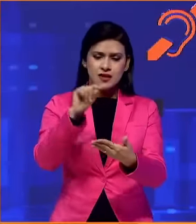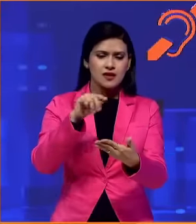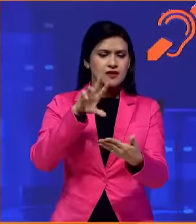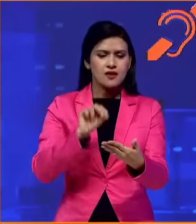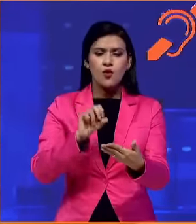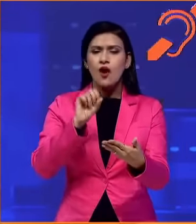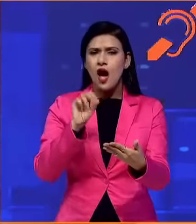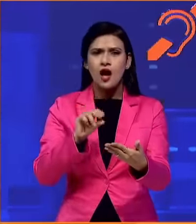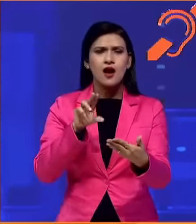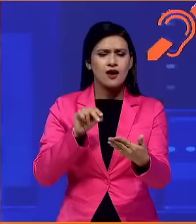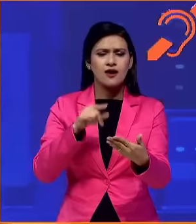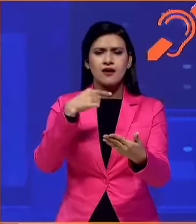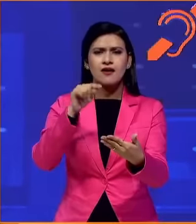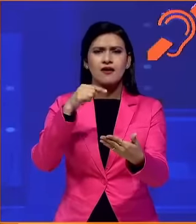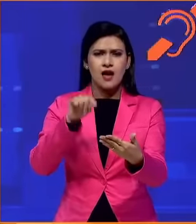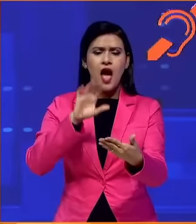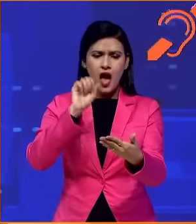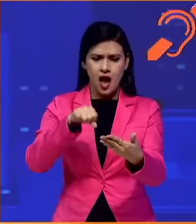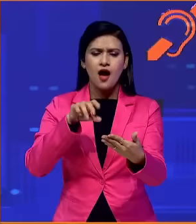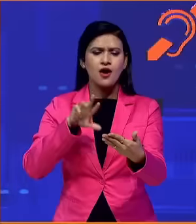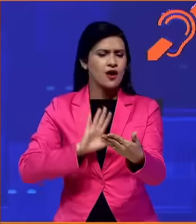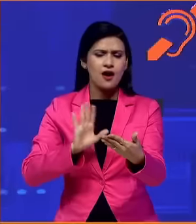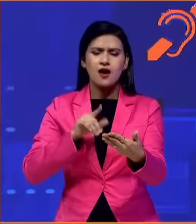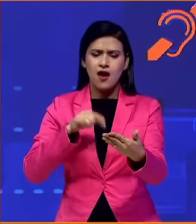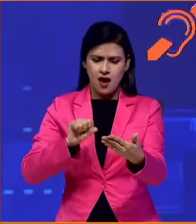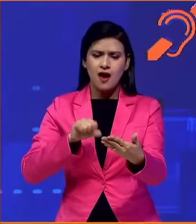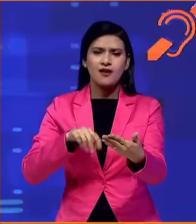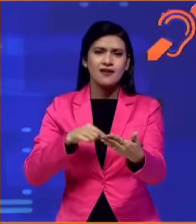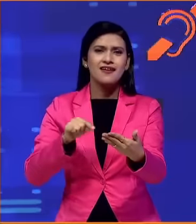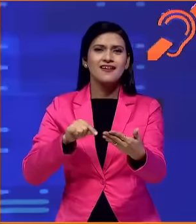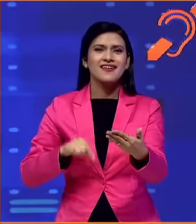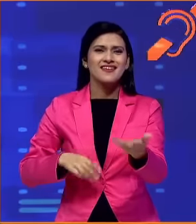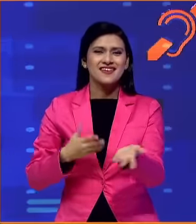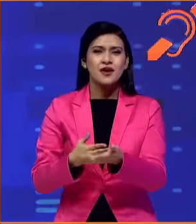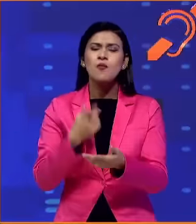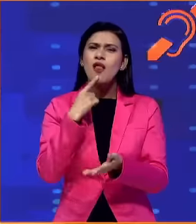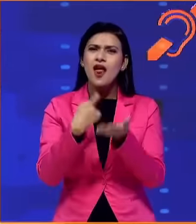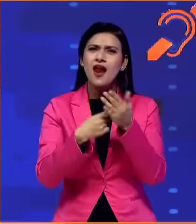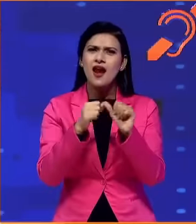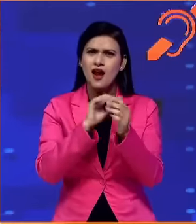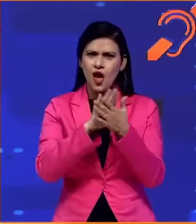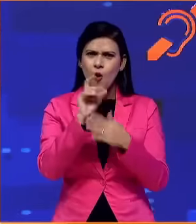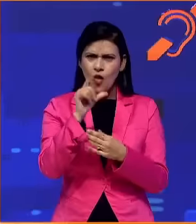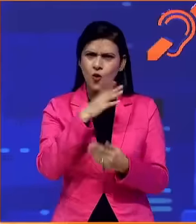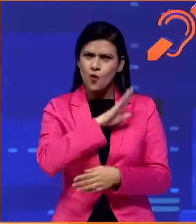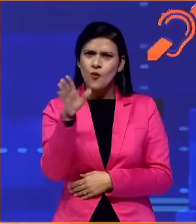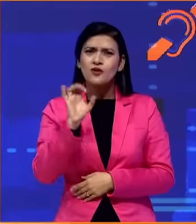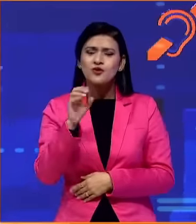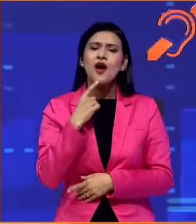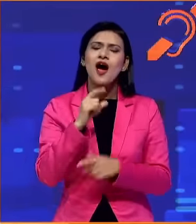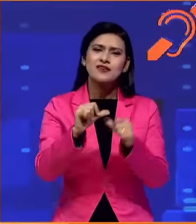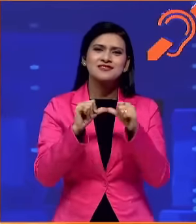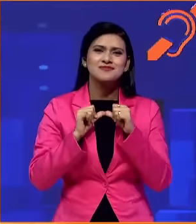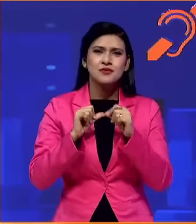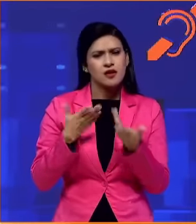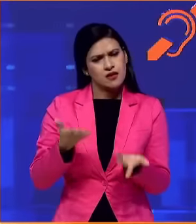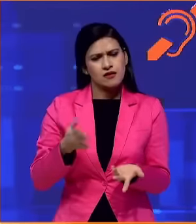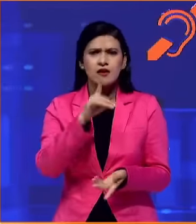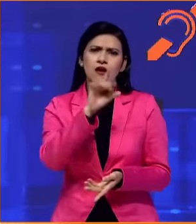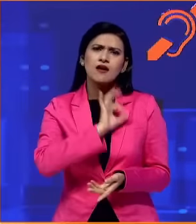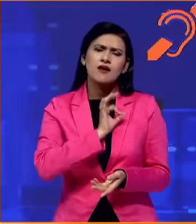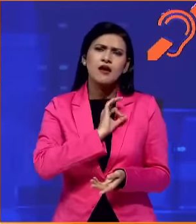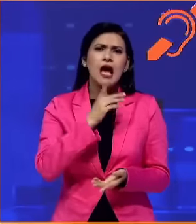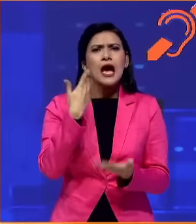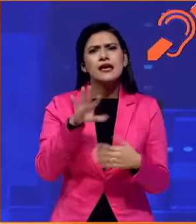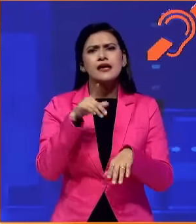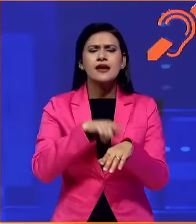इसेगलतमानताहूँ। ठीकहै,मुझेबताइए,राहुलजीजाएंगेया नहीं? वहक्योंनहींजाएगा?वहजरूर जाएगा।वहजबचाहेगातबजाएगा।